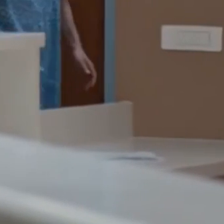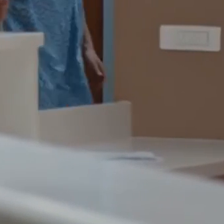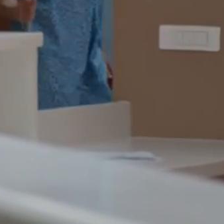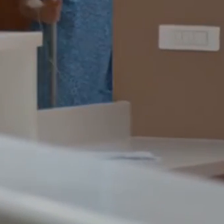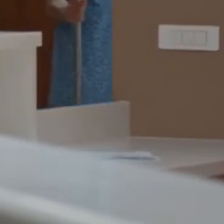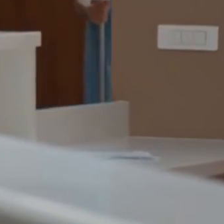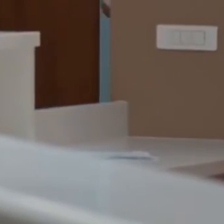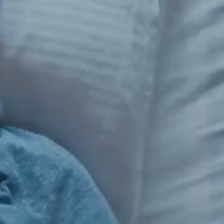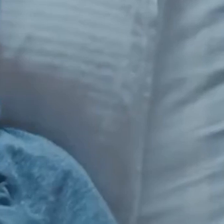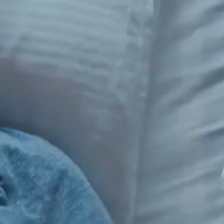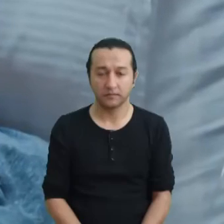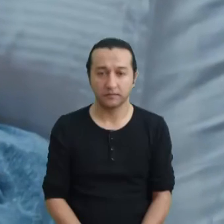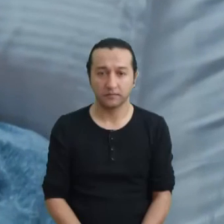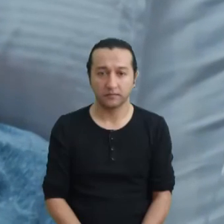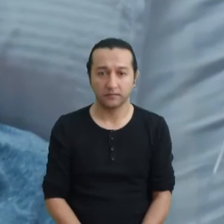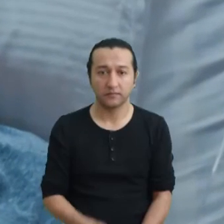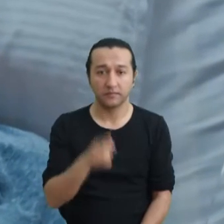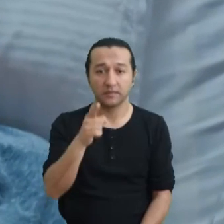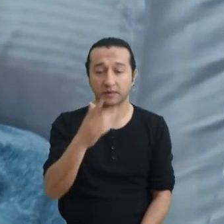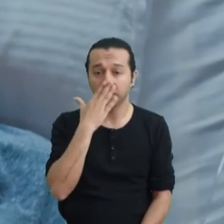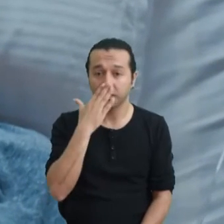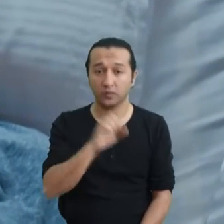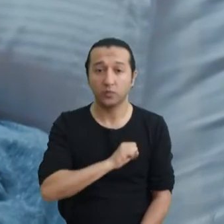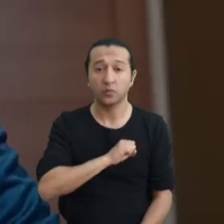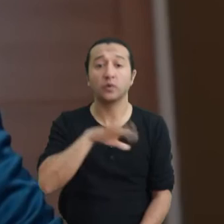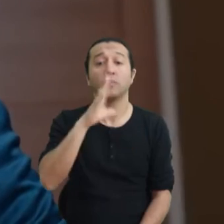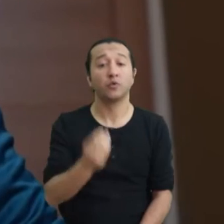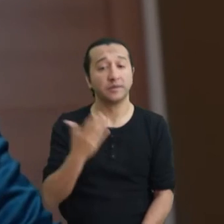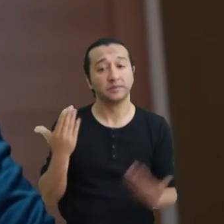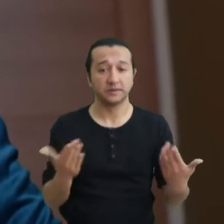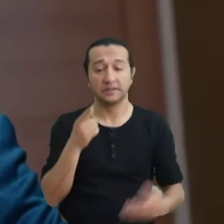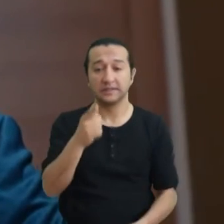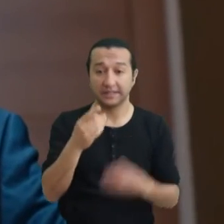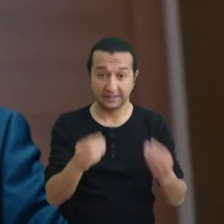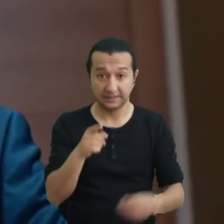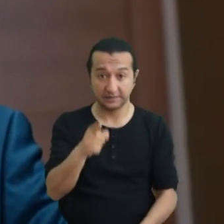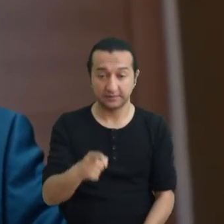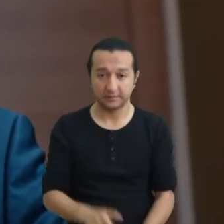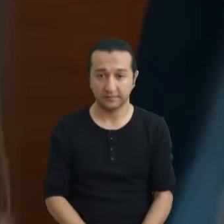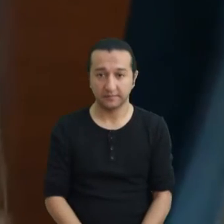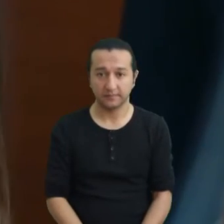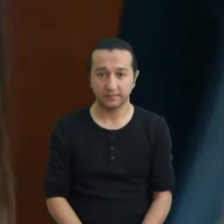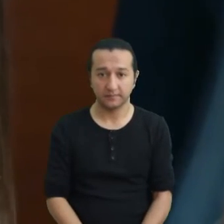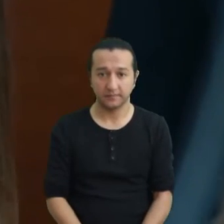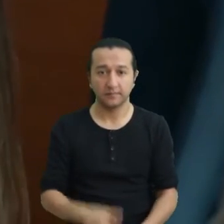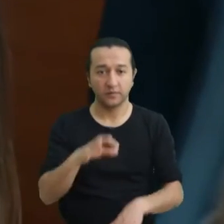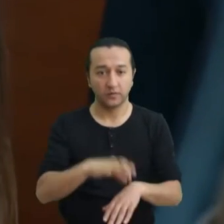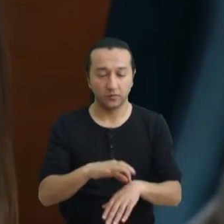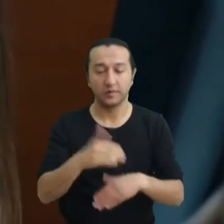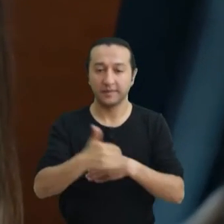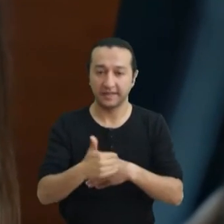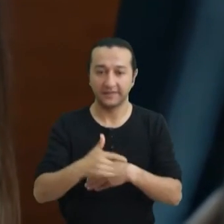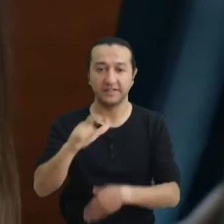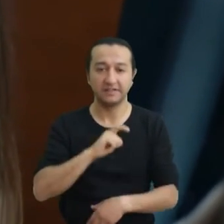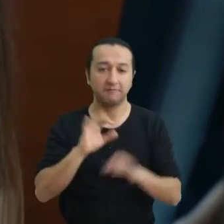kimse şu anda yok. Seni endişelendirmedim umarım. Sen nasılsın? Doktorum